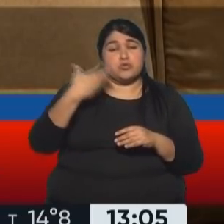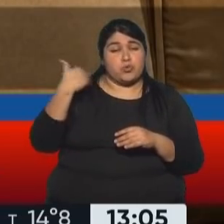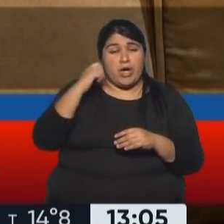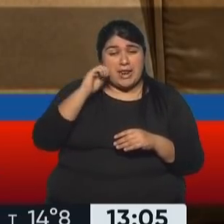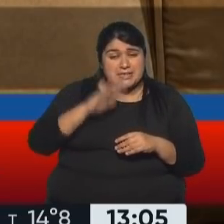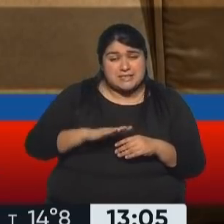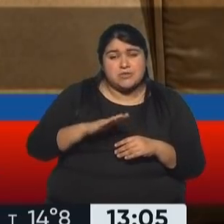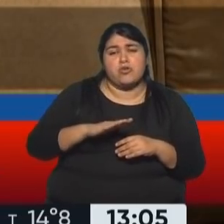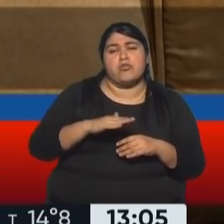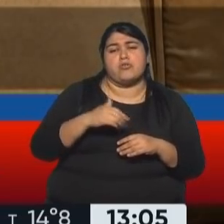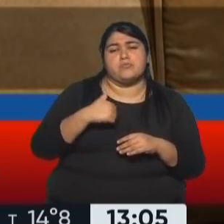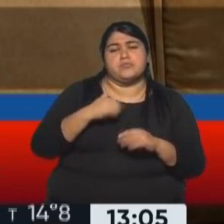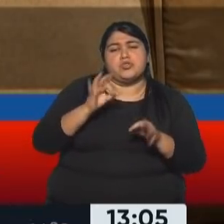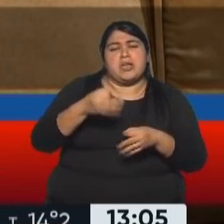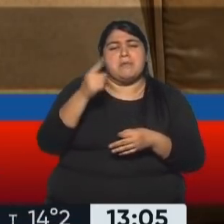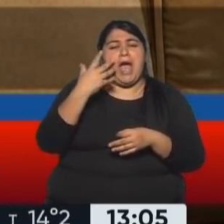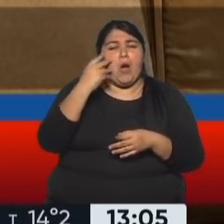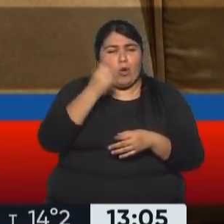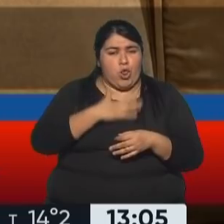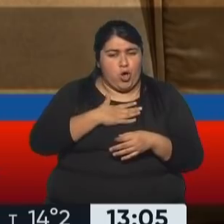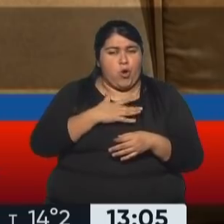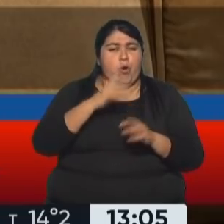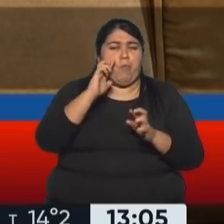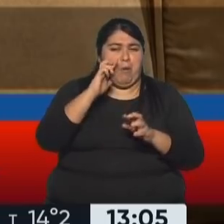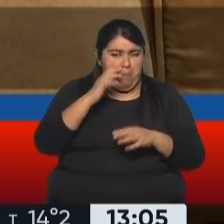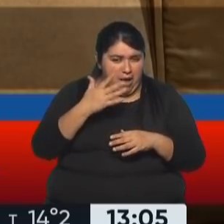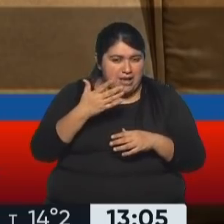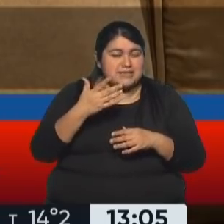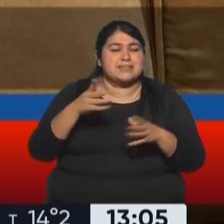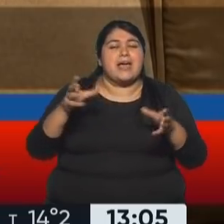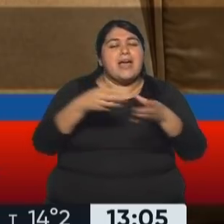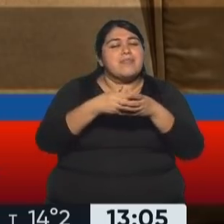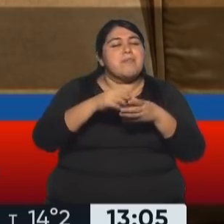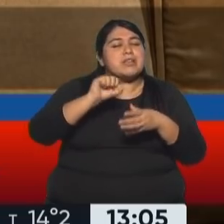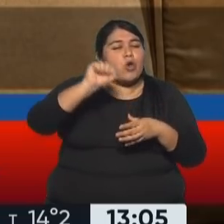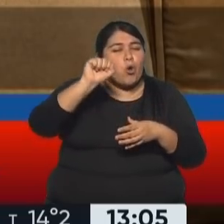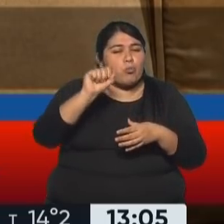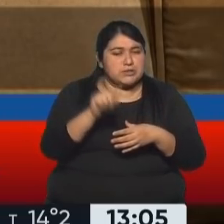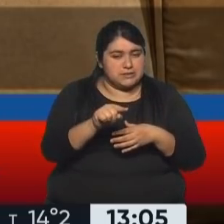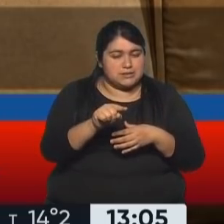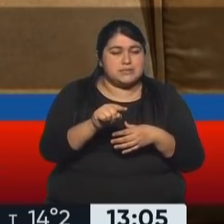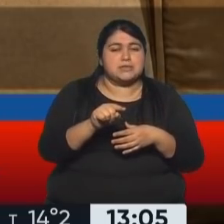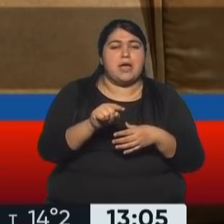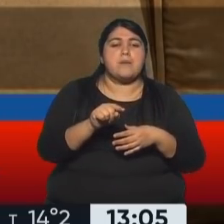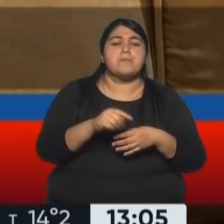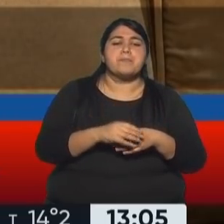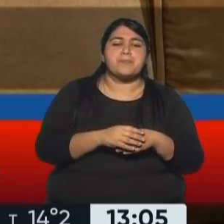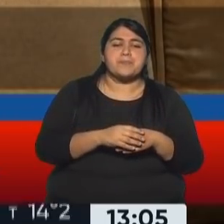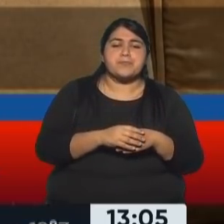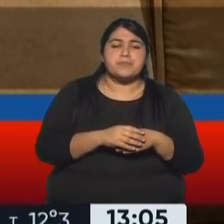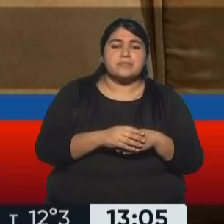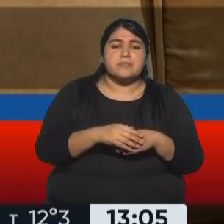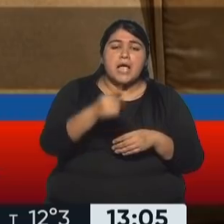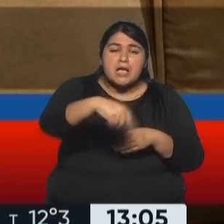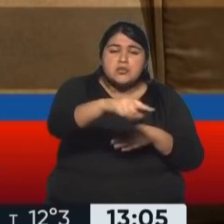的时候，我就知道我的爷爷奶奶、爸爸妈妈都是中国共产党员，他们向